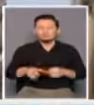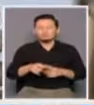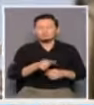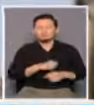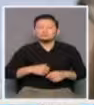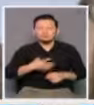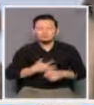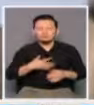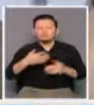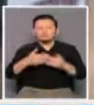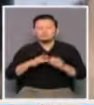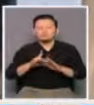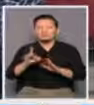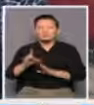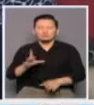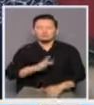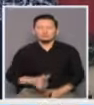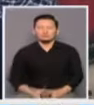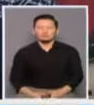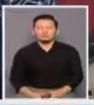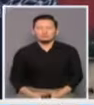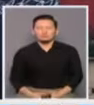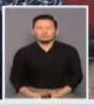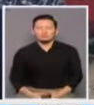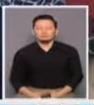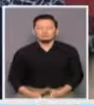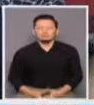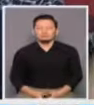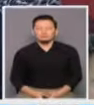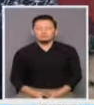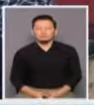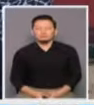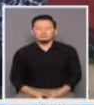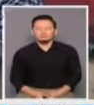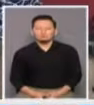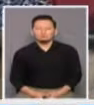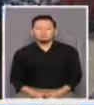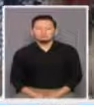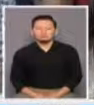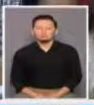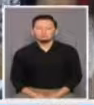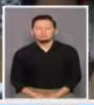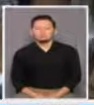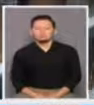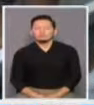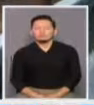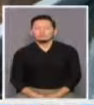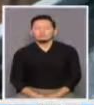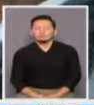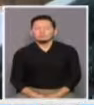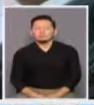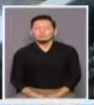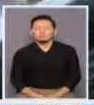көшелерді бірлесе таңдады. 9 деген мына жақта жатыр. 9-ды әкелейін де 25 пен или 24 пен қосып